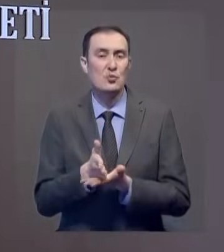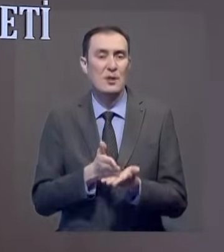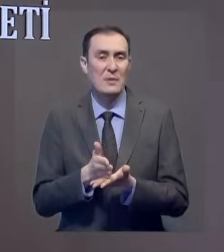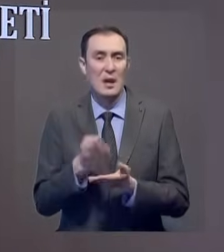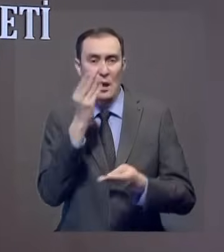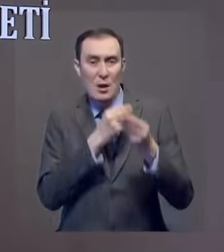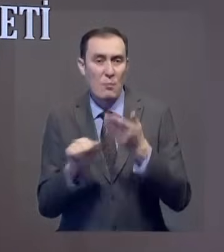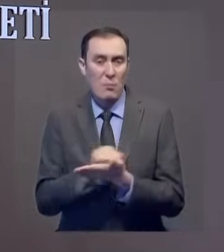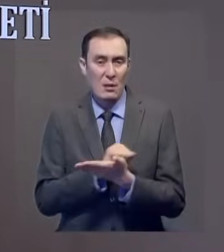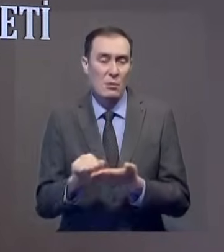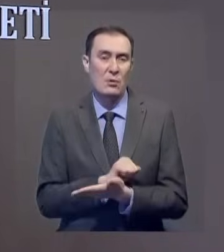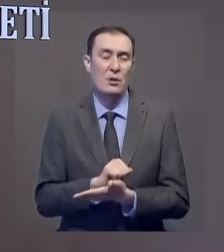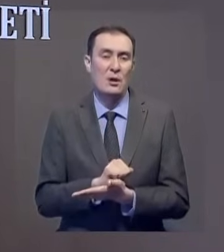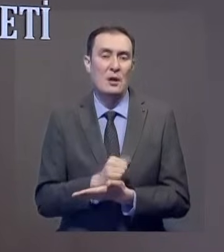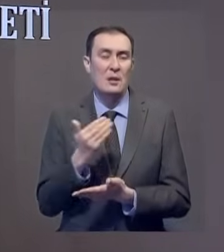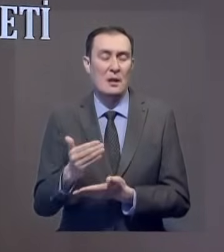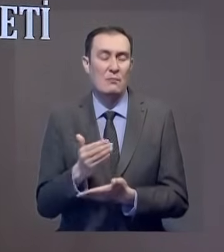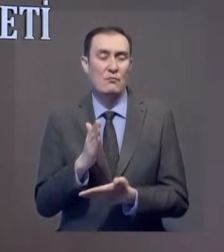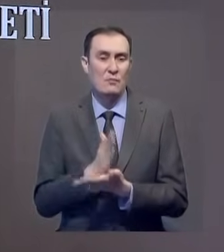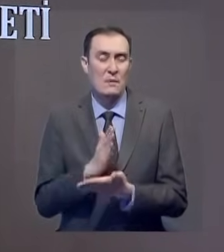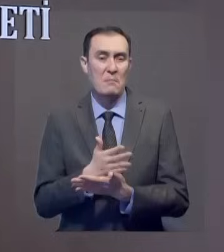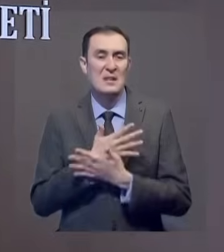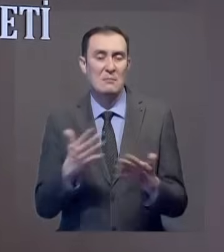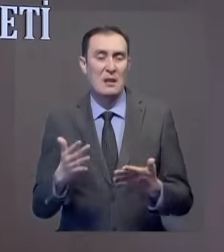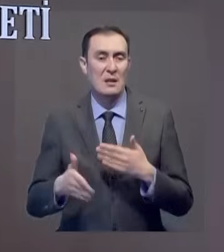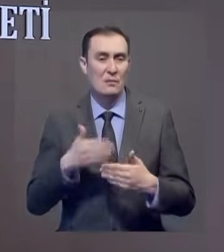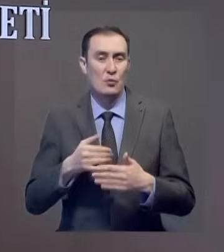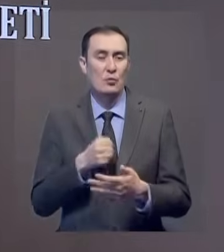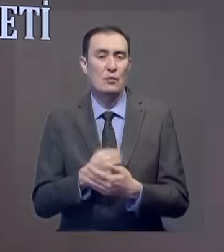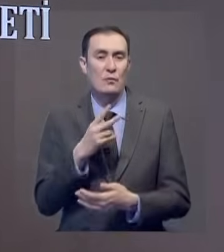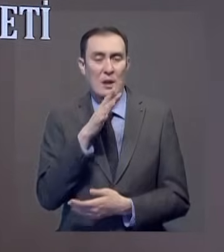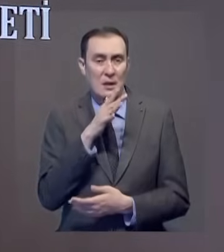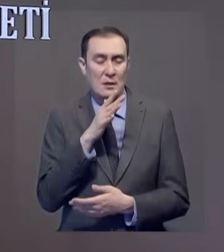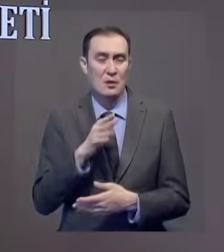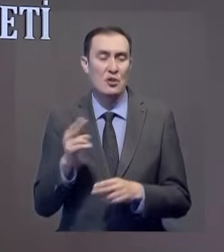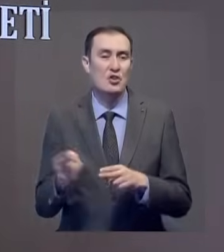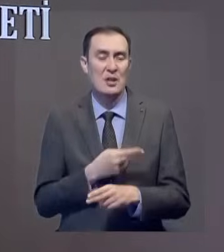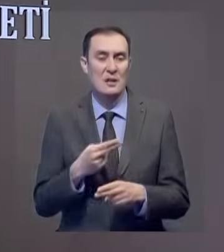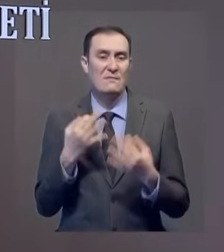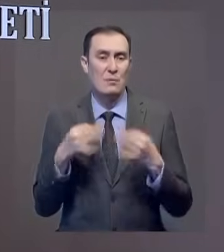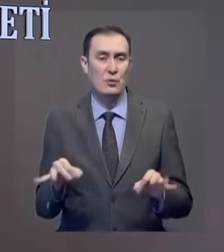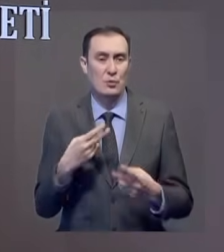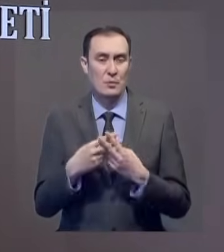подлог там предусмотрено максимальная мера наказания до 2 лет лишения свободы.